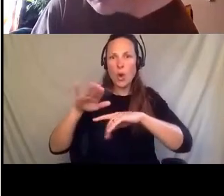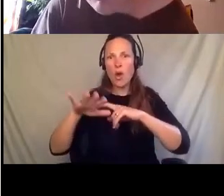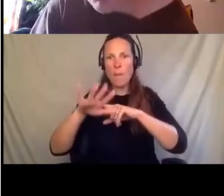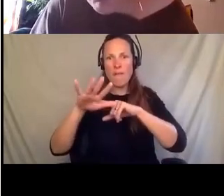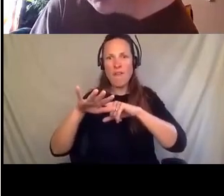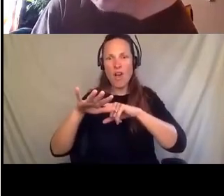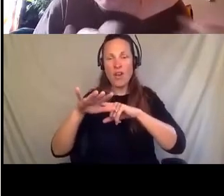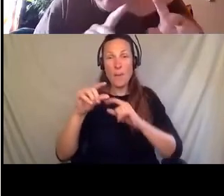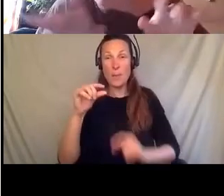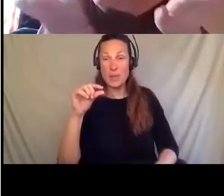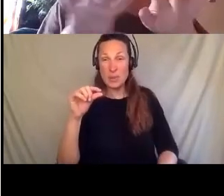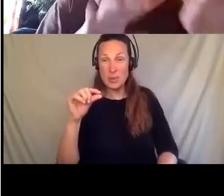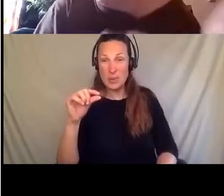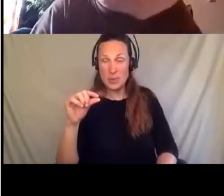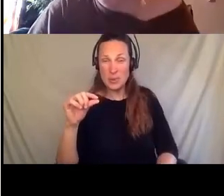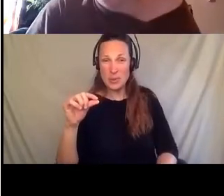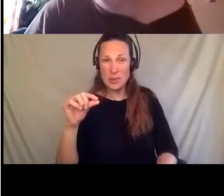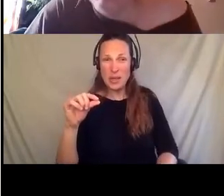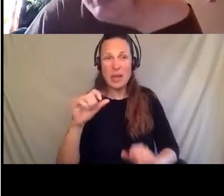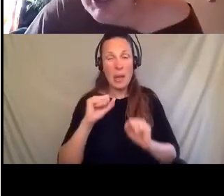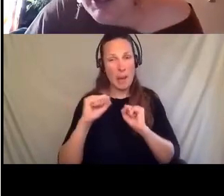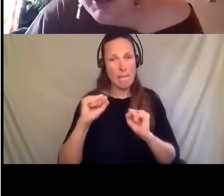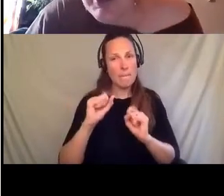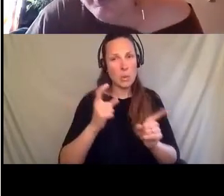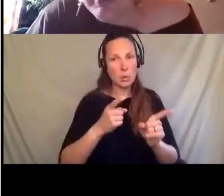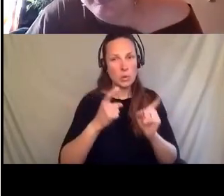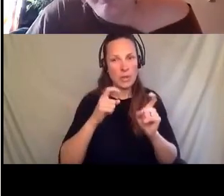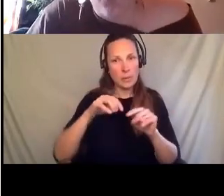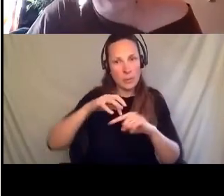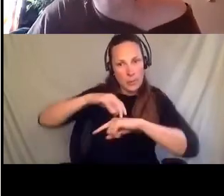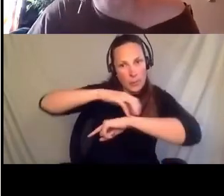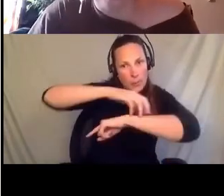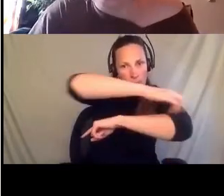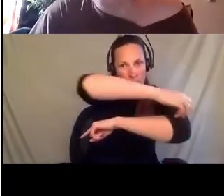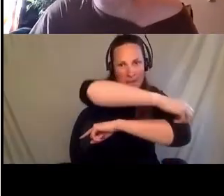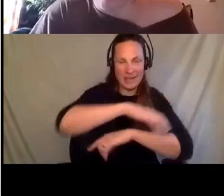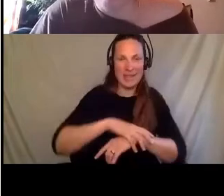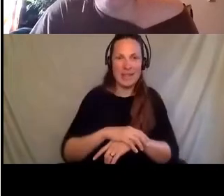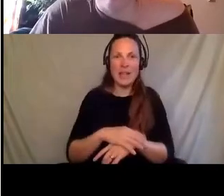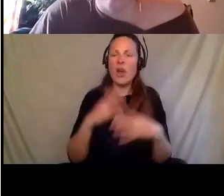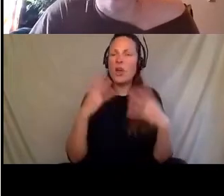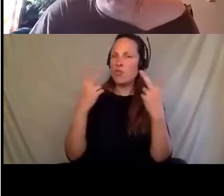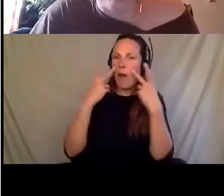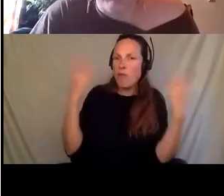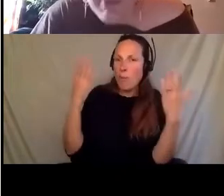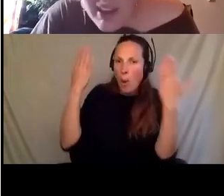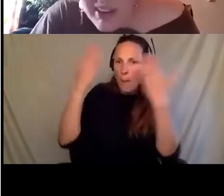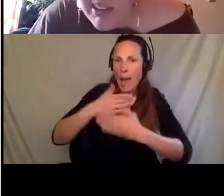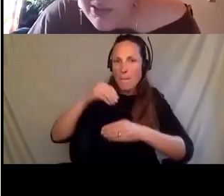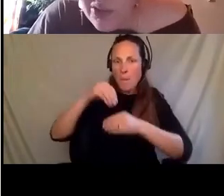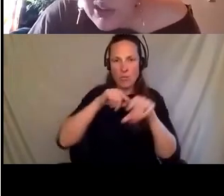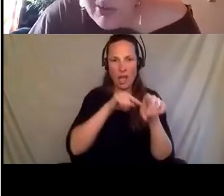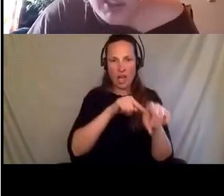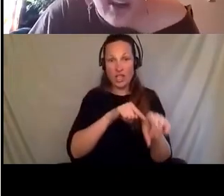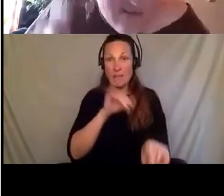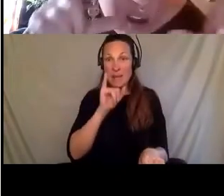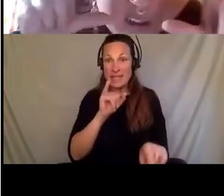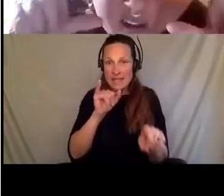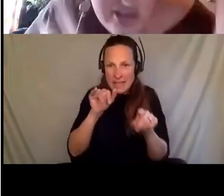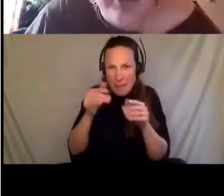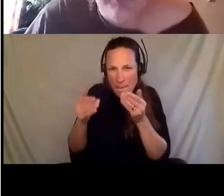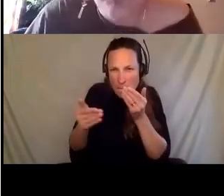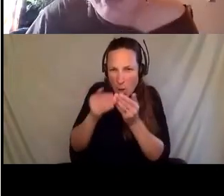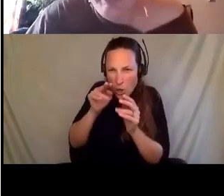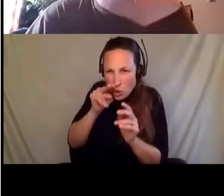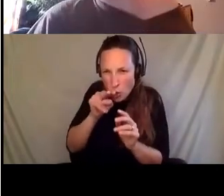C'est vraiment minuscule, puis ça bouge vite. Puis, on peut souvent pas les voir au jardin, mais si vous vous approchez vraiment